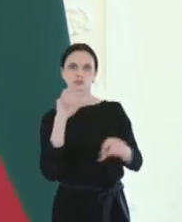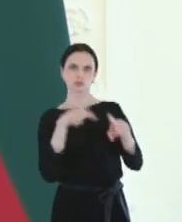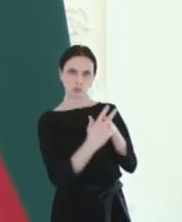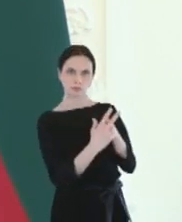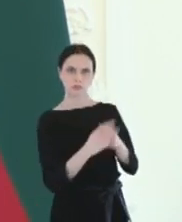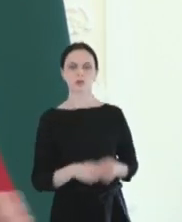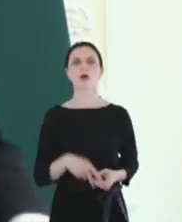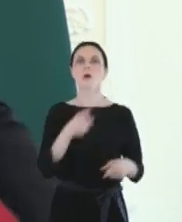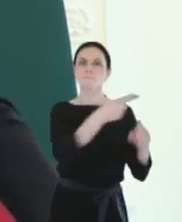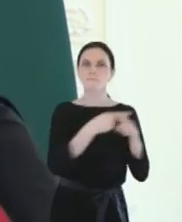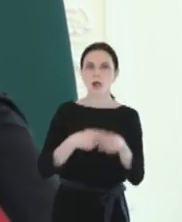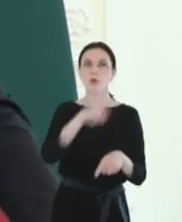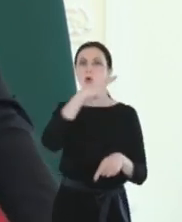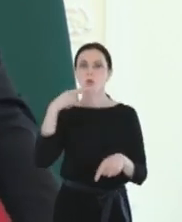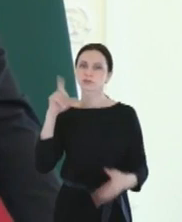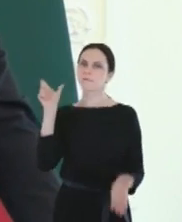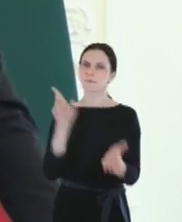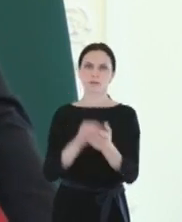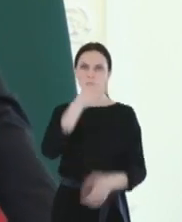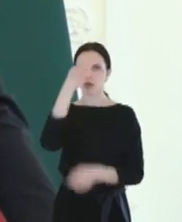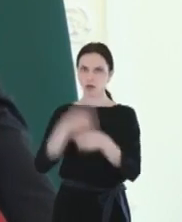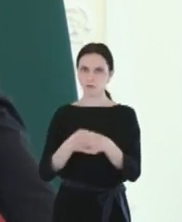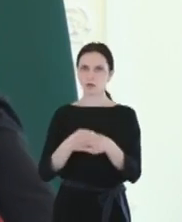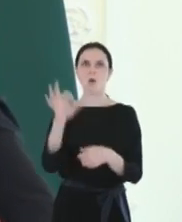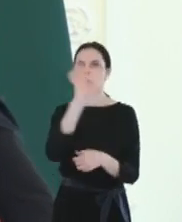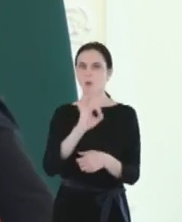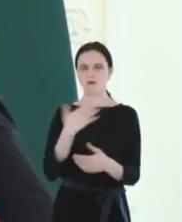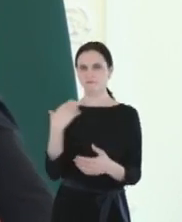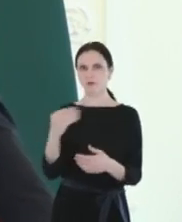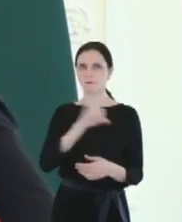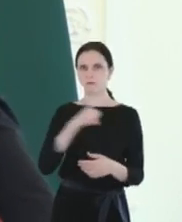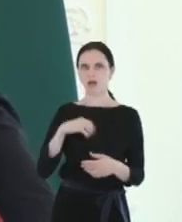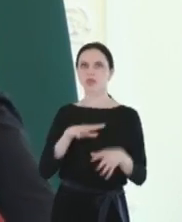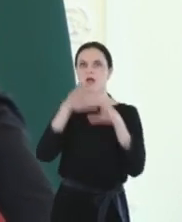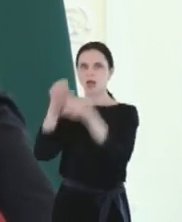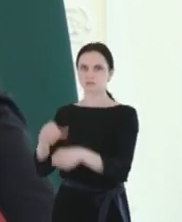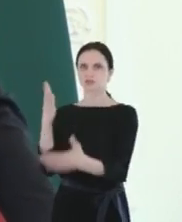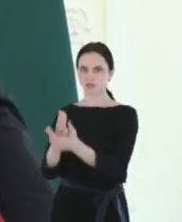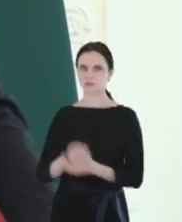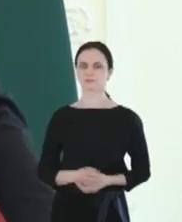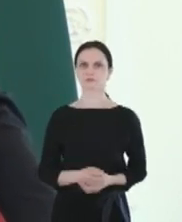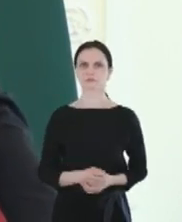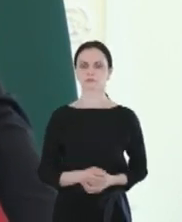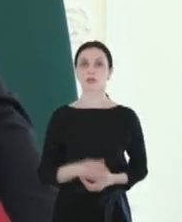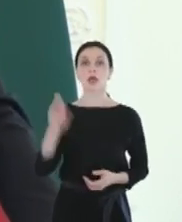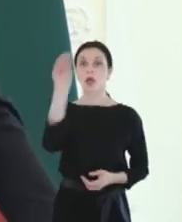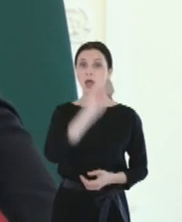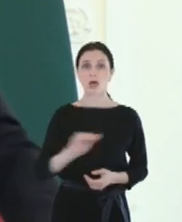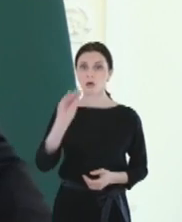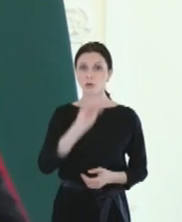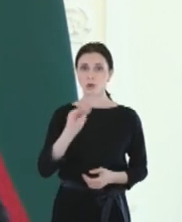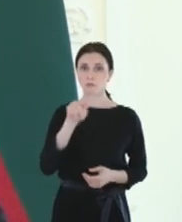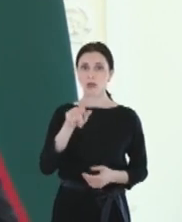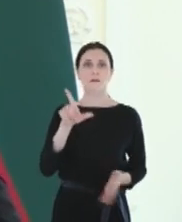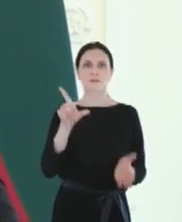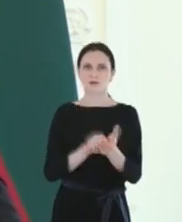atsakyti už savo režimo vykdomus brutalius karo nusikaltimus. Europa turi nustoti pirkti